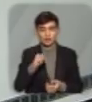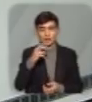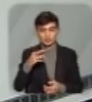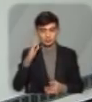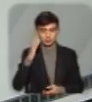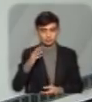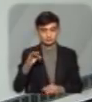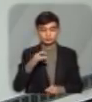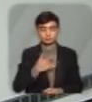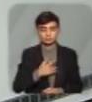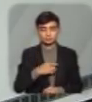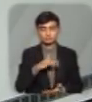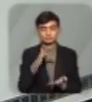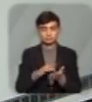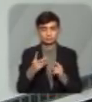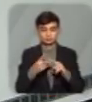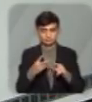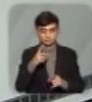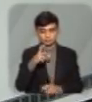Тараз қаласының екінші ұтысы.